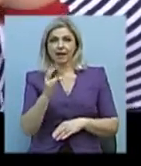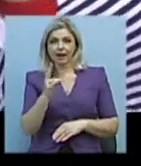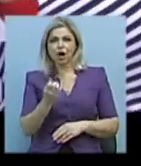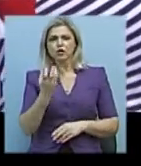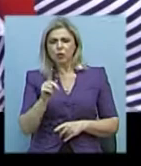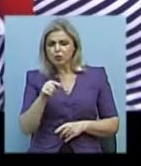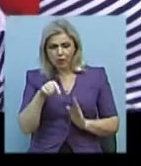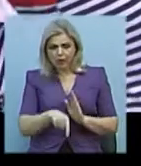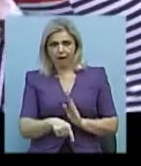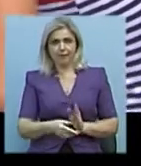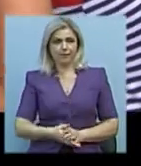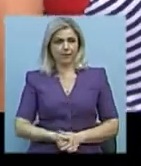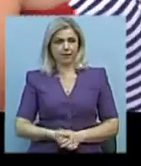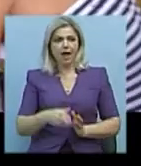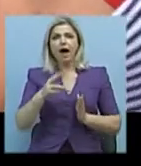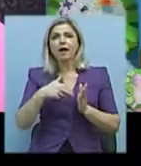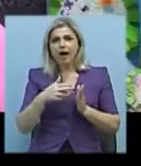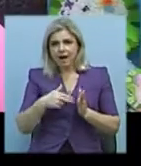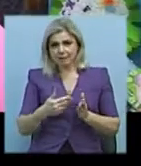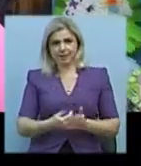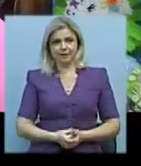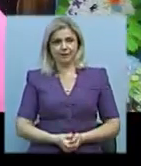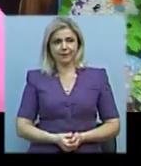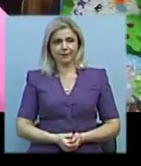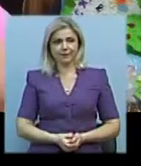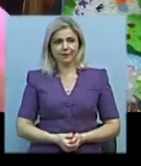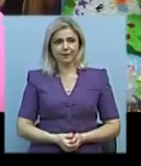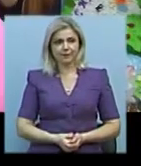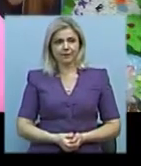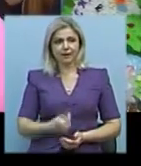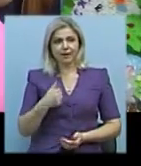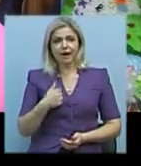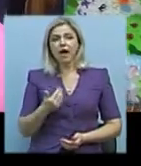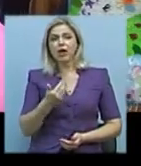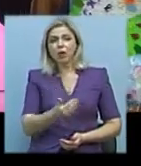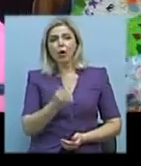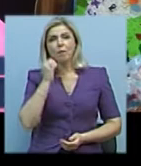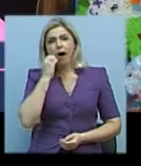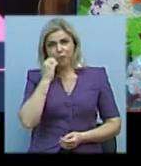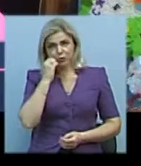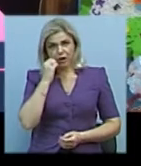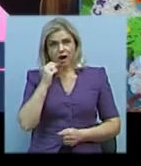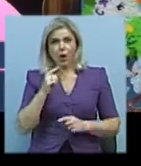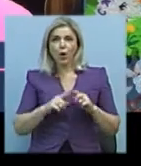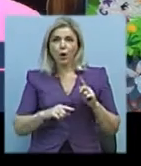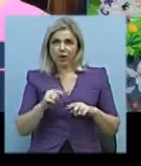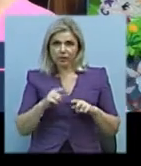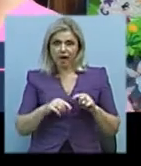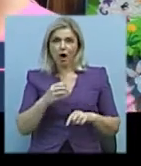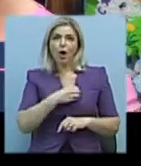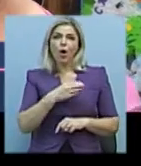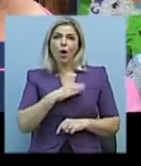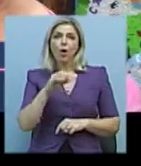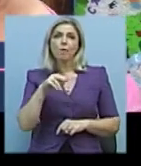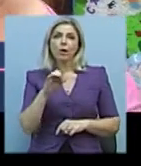там. Дальше там. Краски. Я опікуном, я ее бабушка родная. Я є опікуном, я її